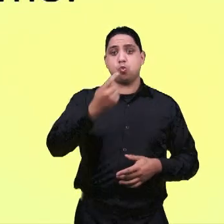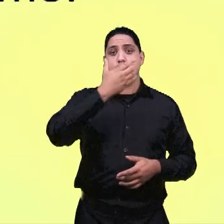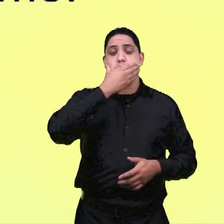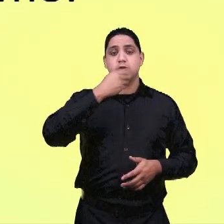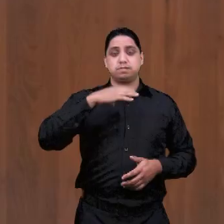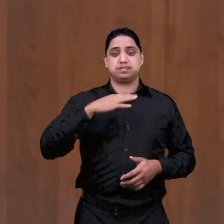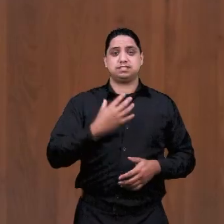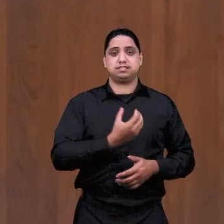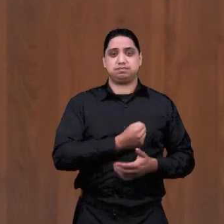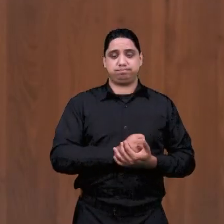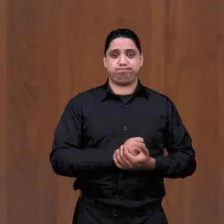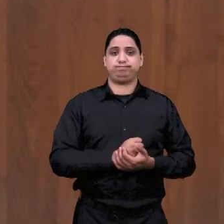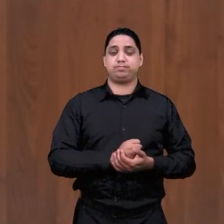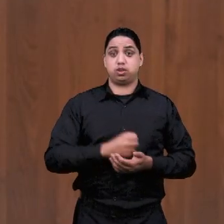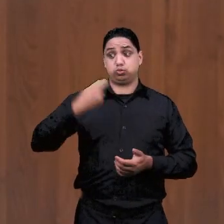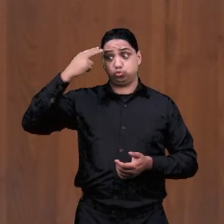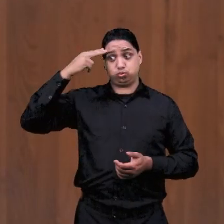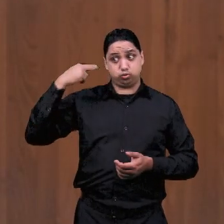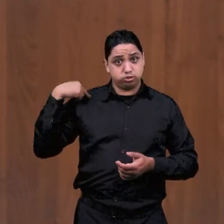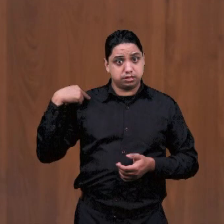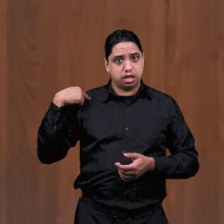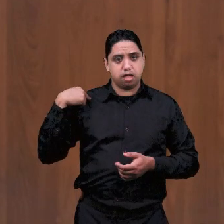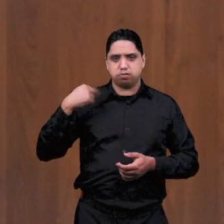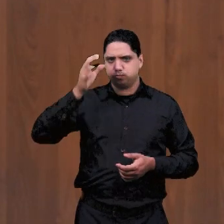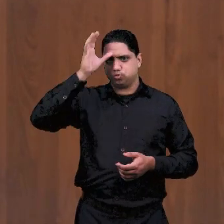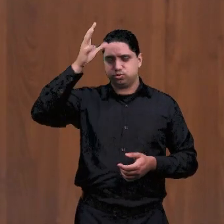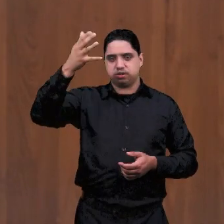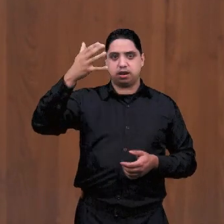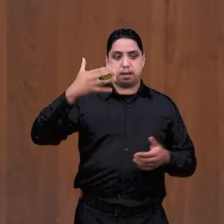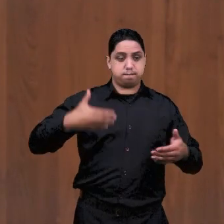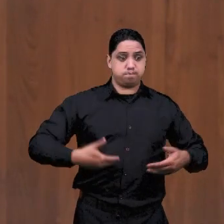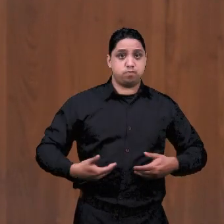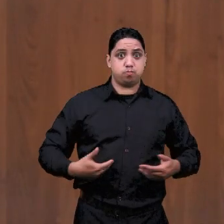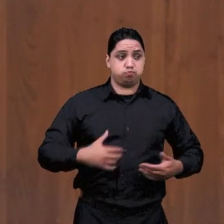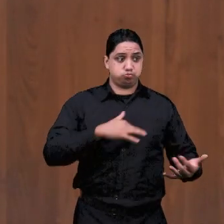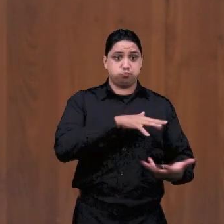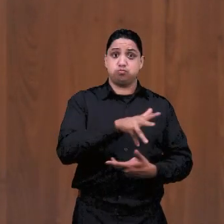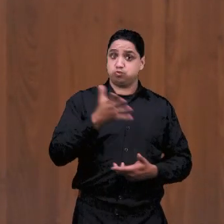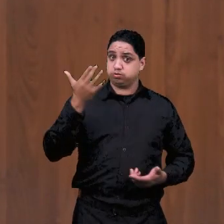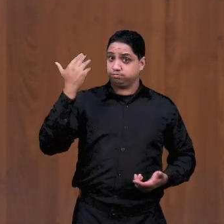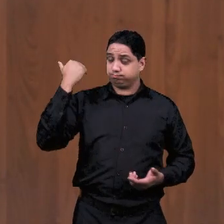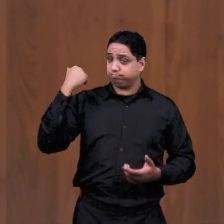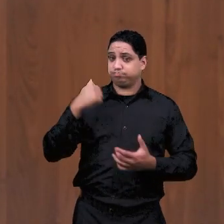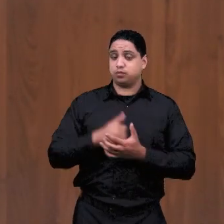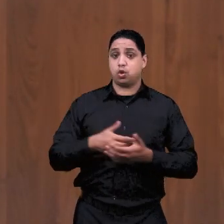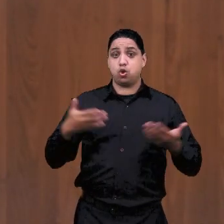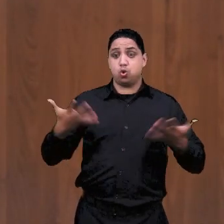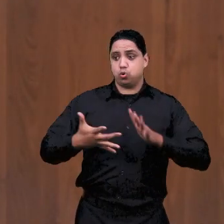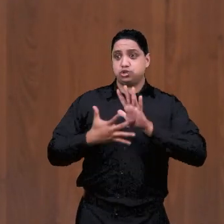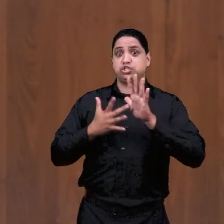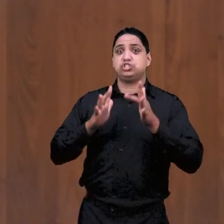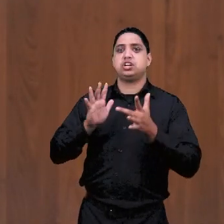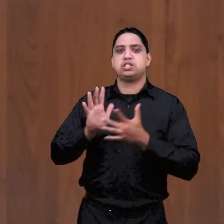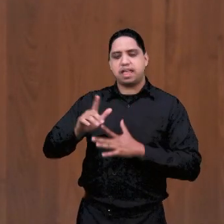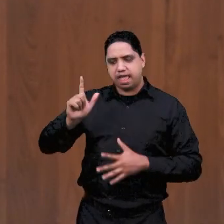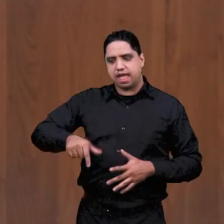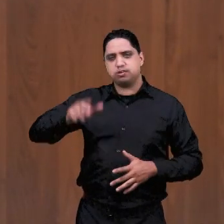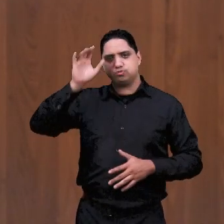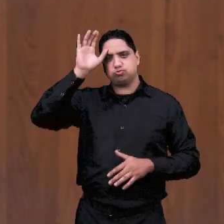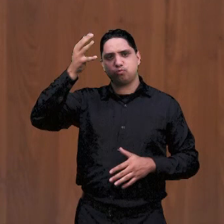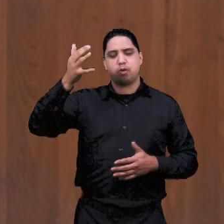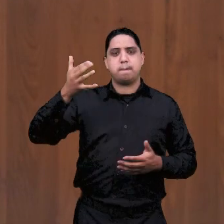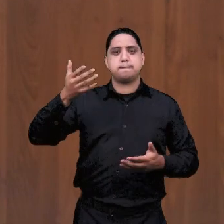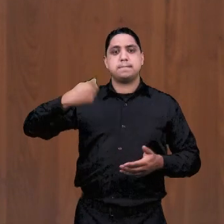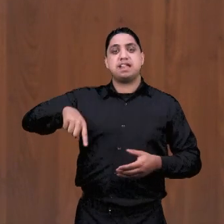sauveur. Joseph, il a été la solution pour la famine du monde à ce temps-là. Jésus est la grande solution pour